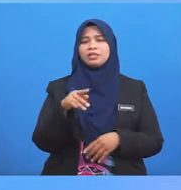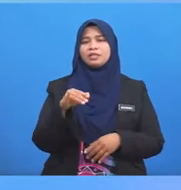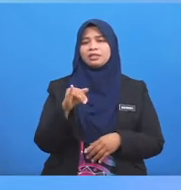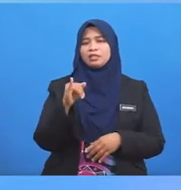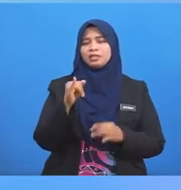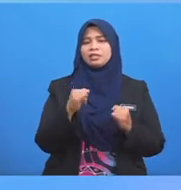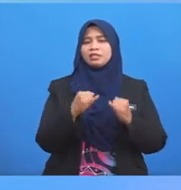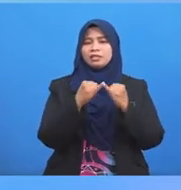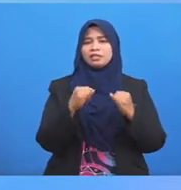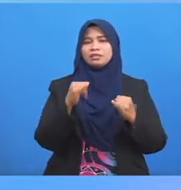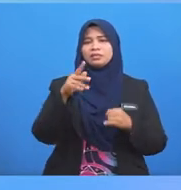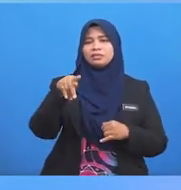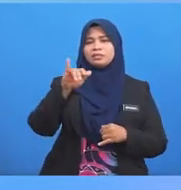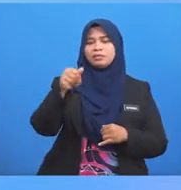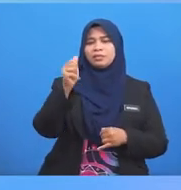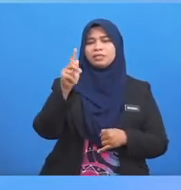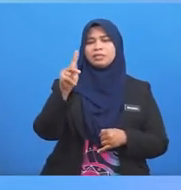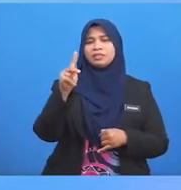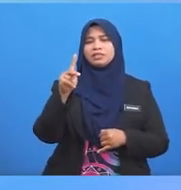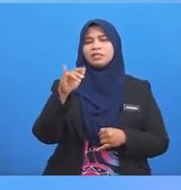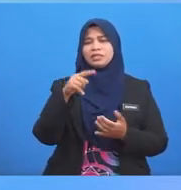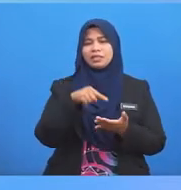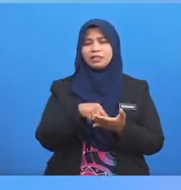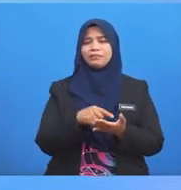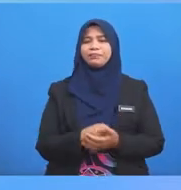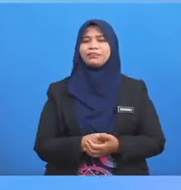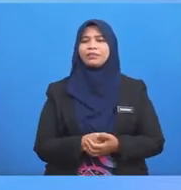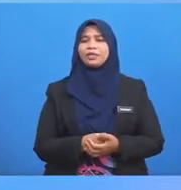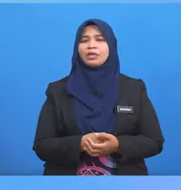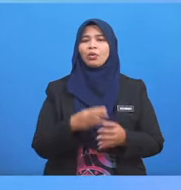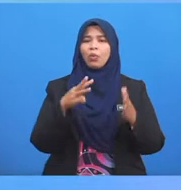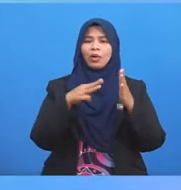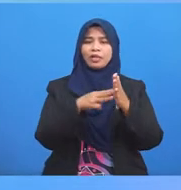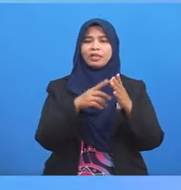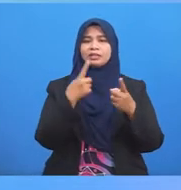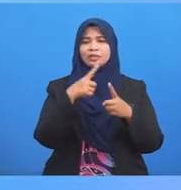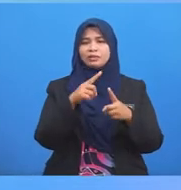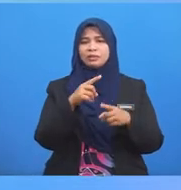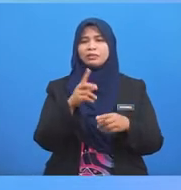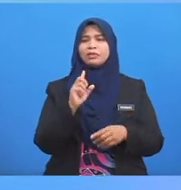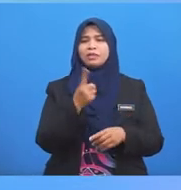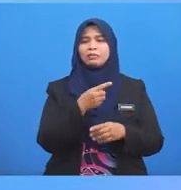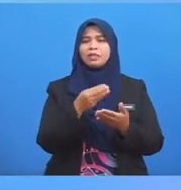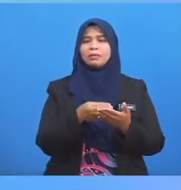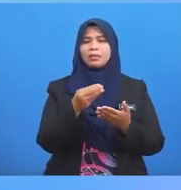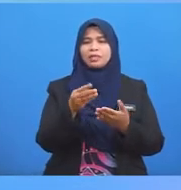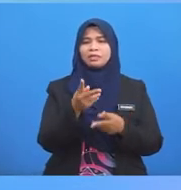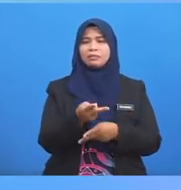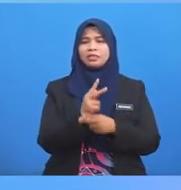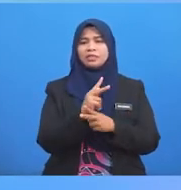gadai Islam ini. Wakil institusi pajak gadai Islam itu menjawab, kami memberi pinjaman